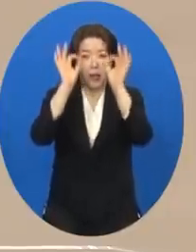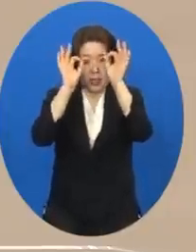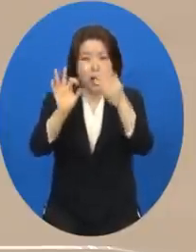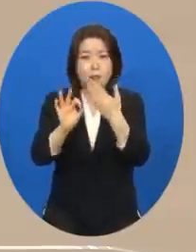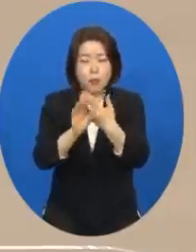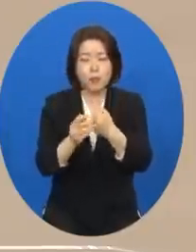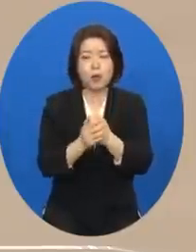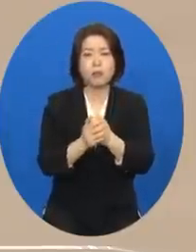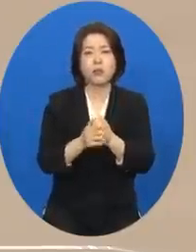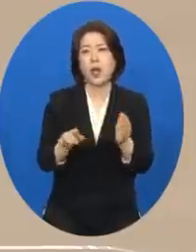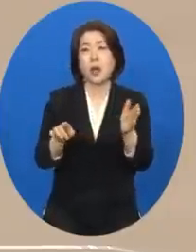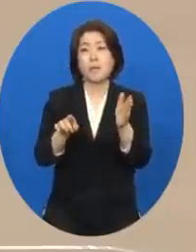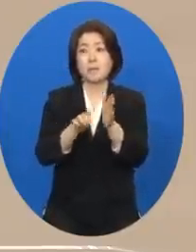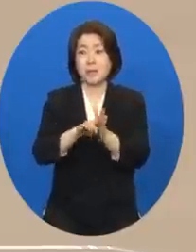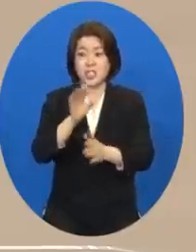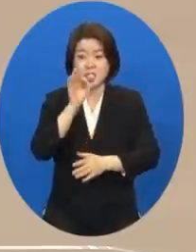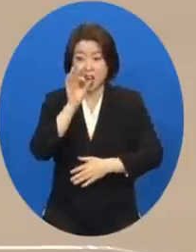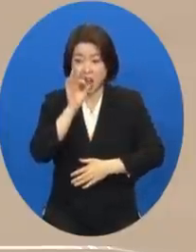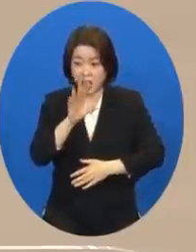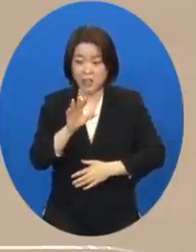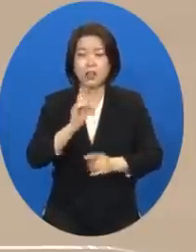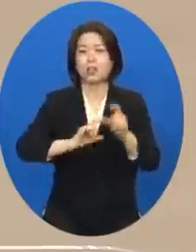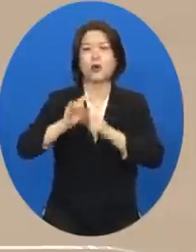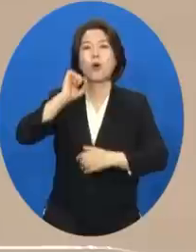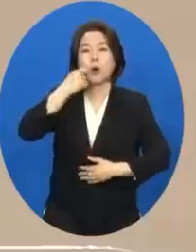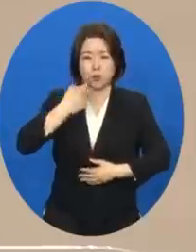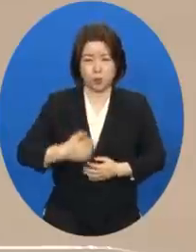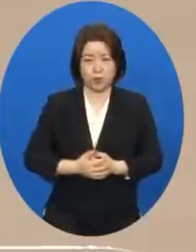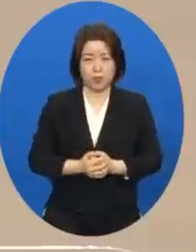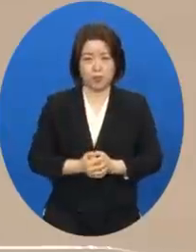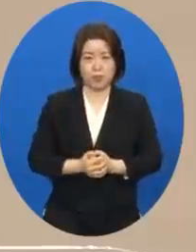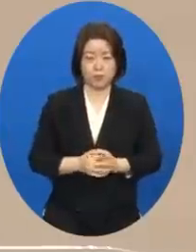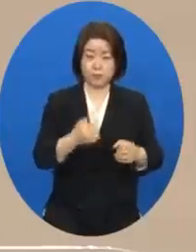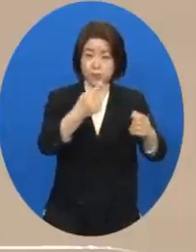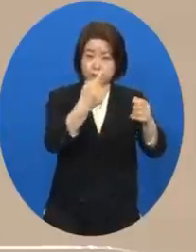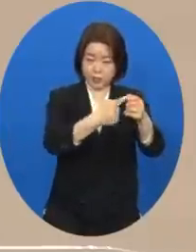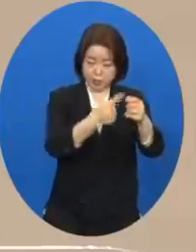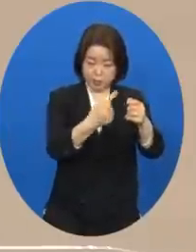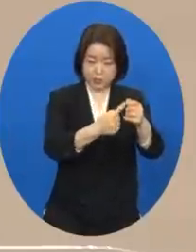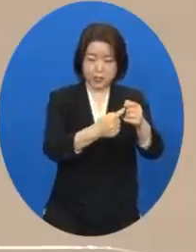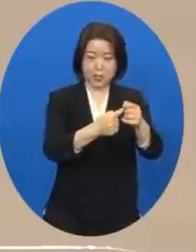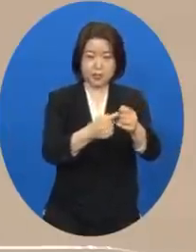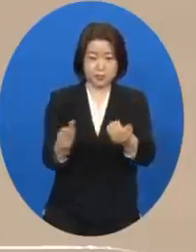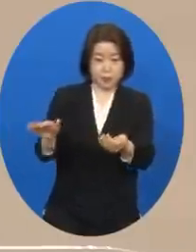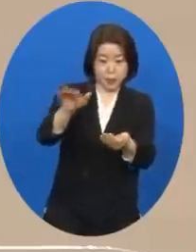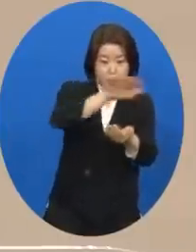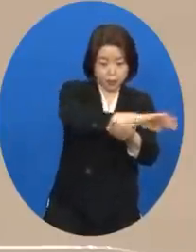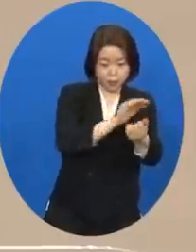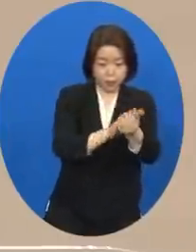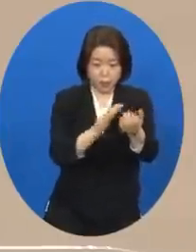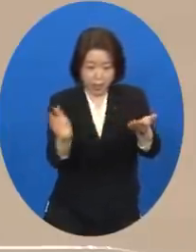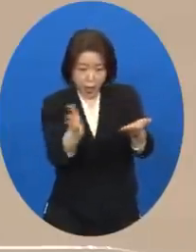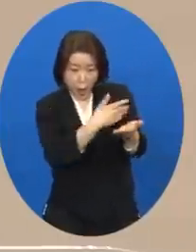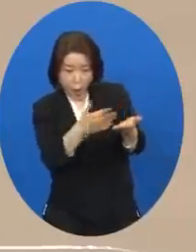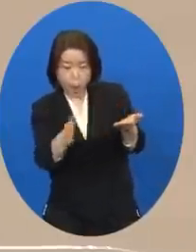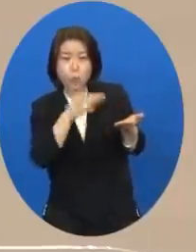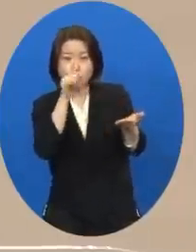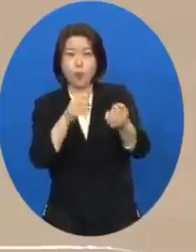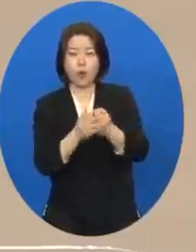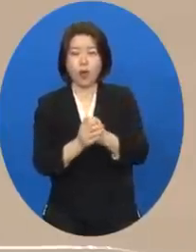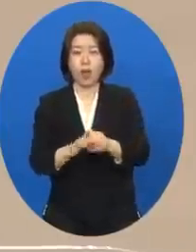믿기가 어렵습니다 첫번째는 빈 무덤 2 에요 올해 부활절 우리 교회로